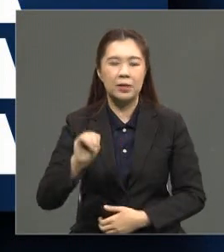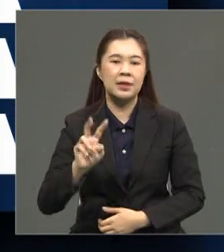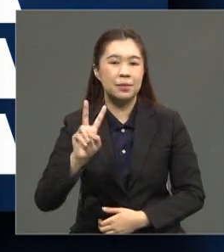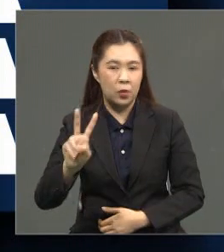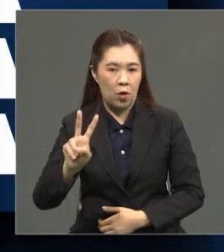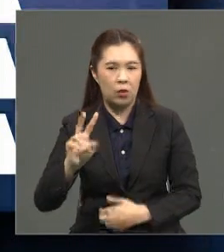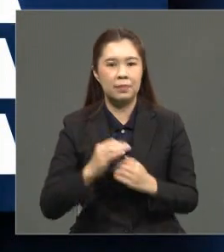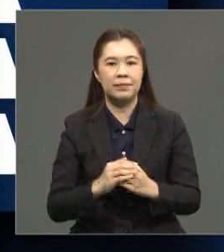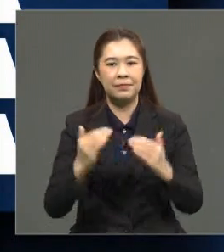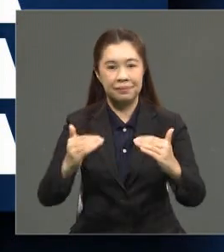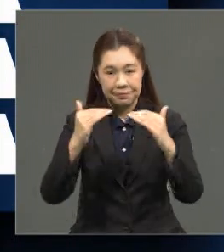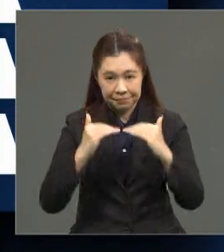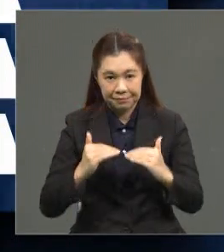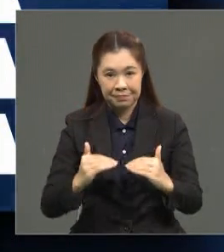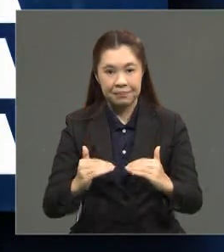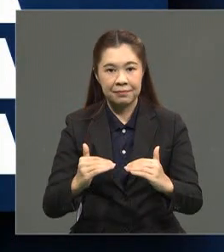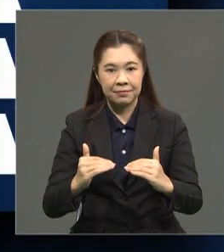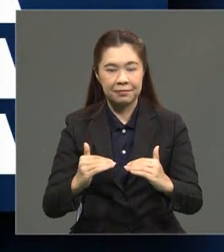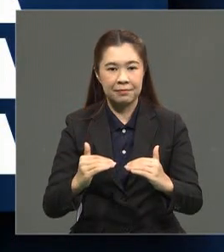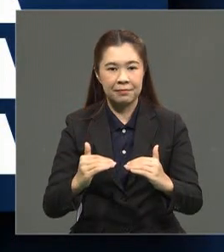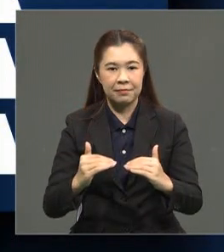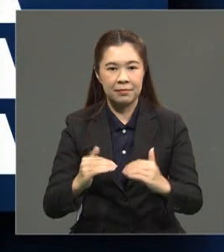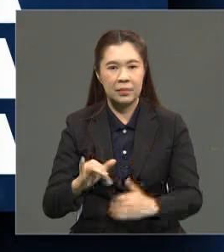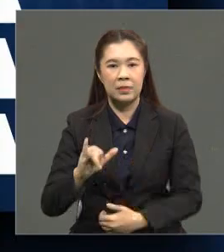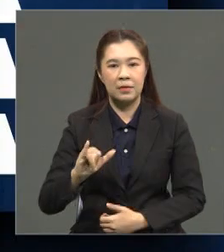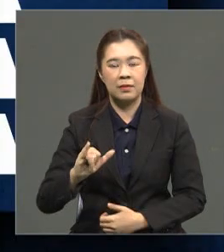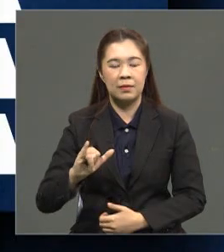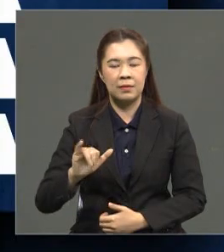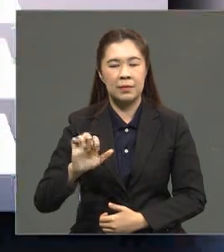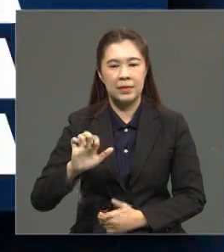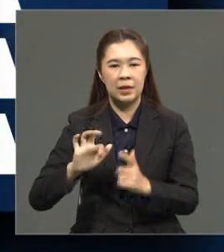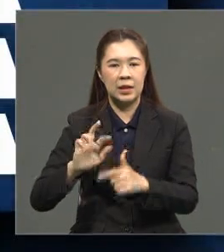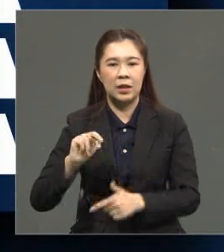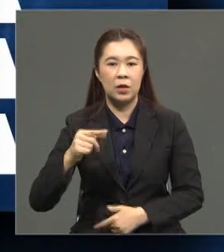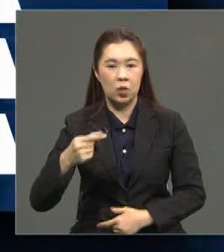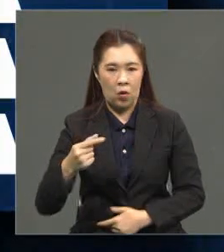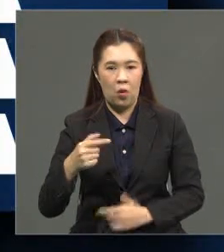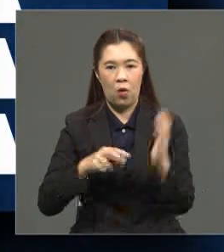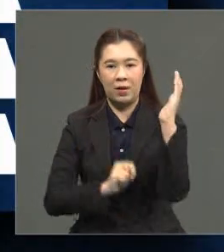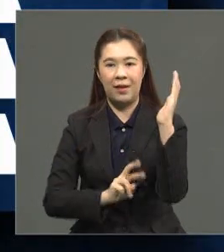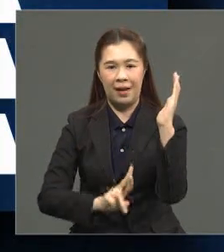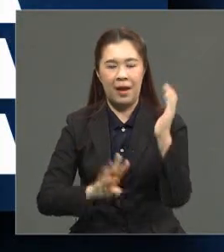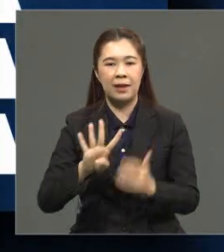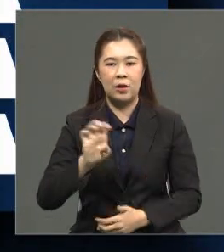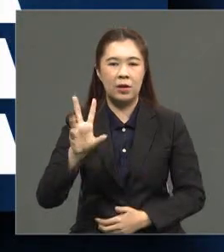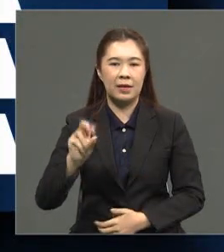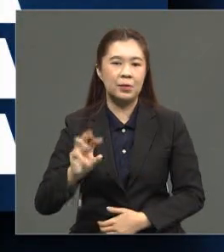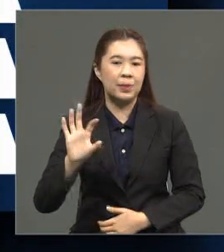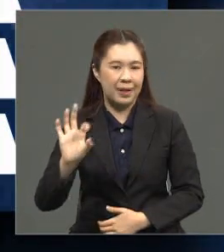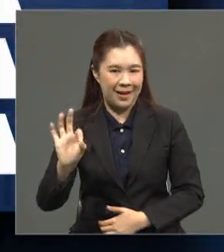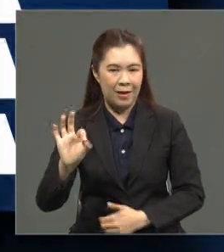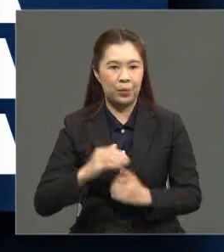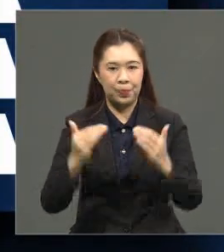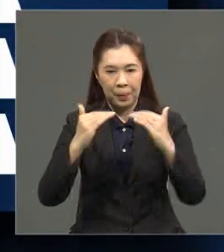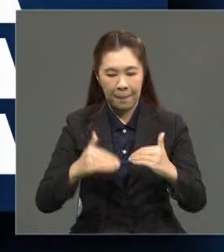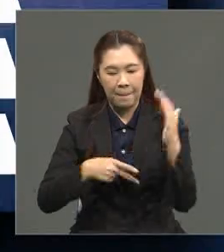มลมสถานีบ้านปานปาเต๊ะอำเภอยี่งจังหวัดนราธิวาส 439มมสถานีปัตตานี